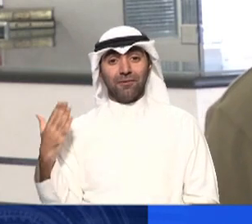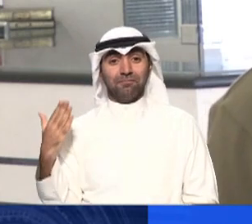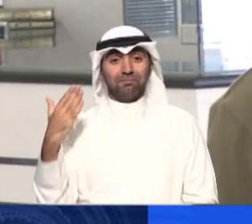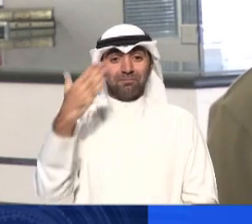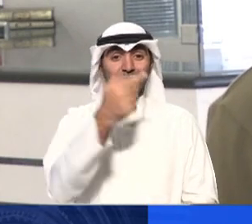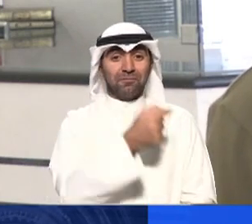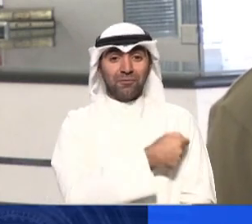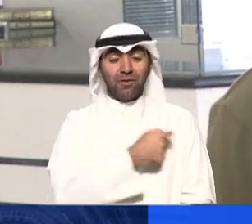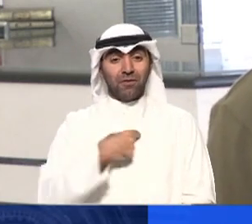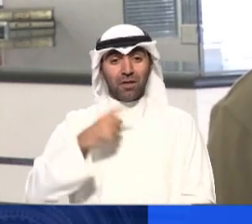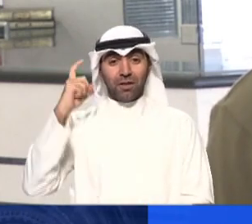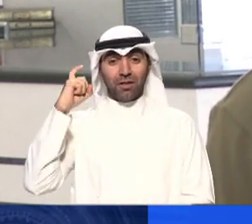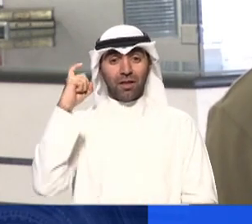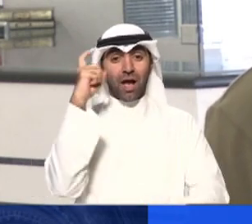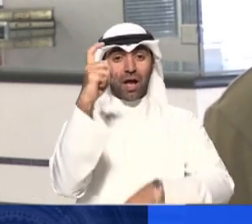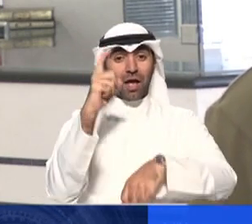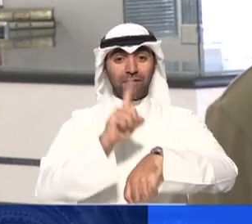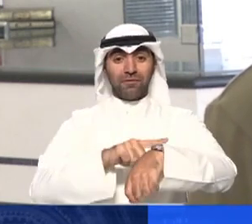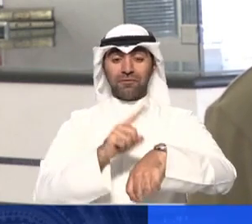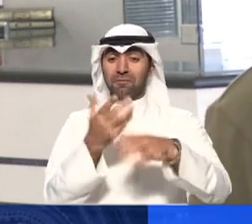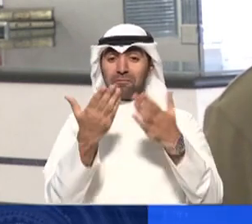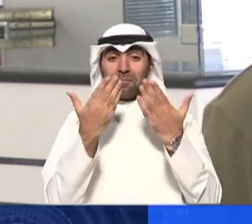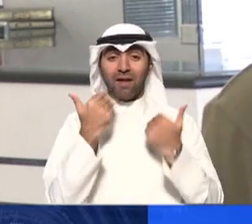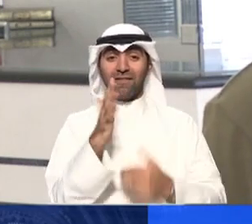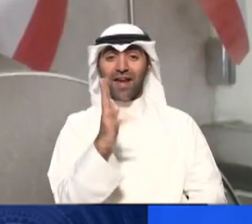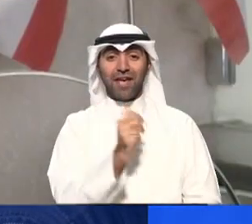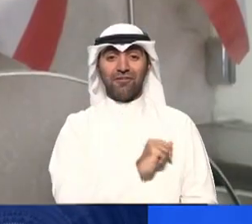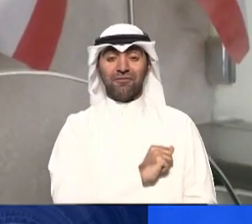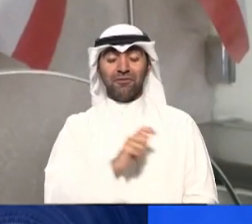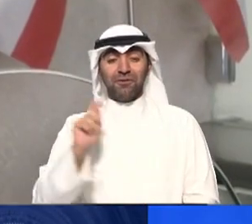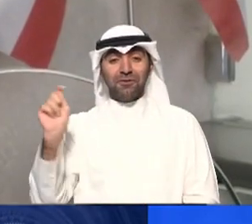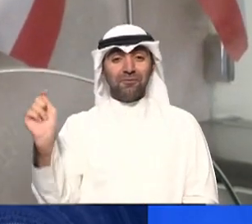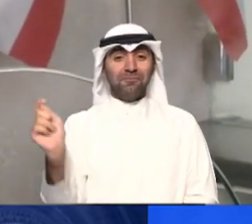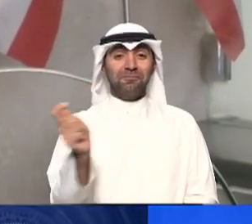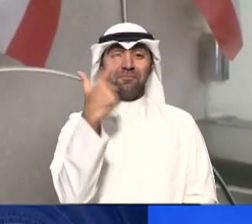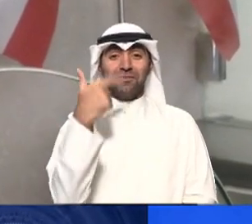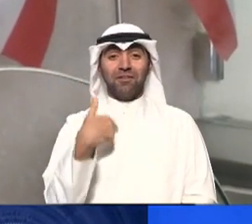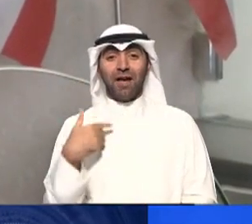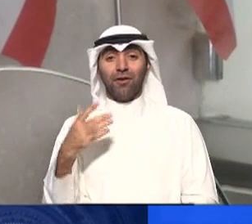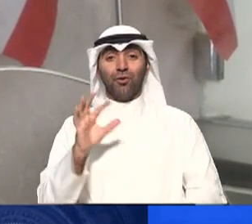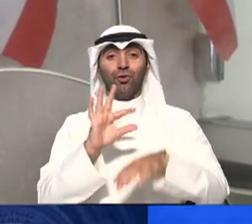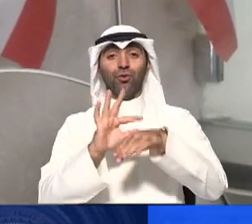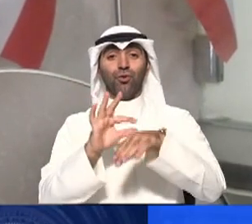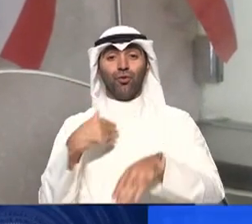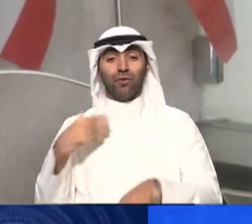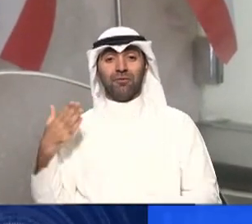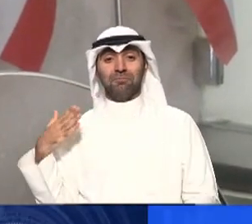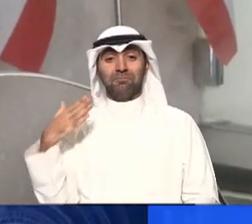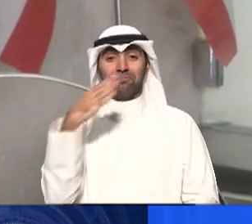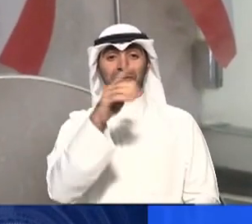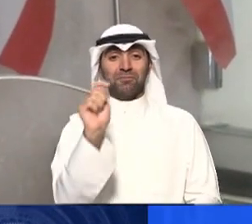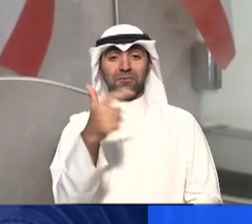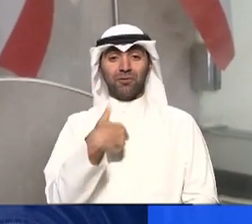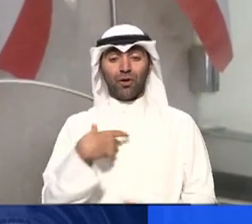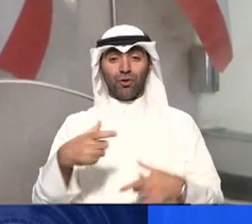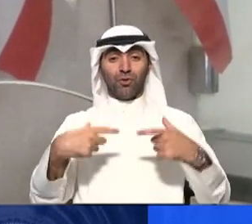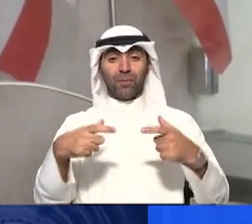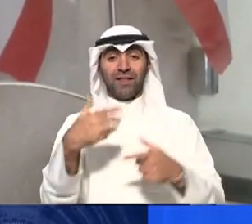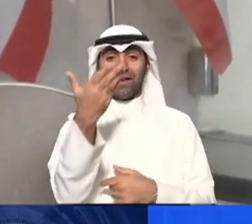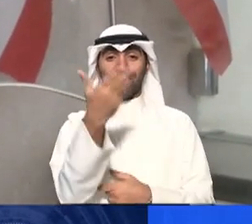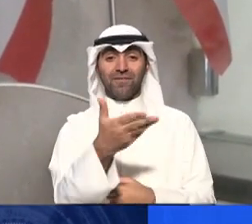طول، فهذه وايد وايد مفيدة يعني. خفف على الناس زحمة المواقع